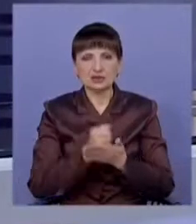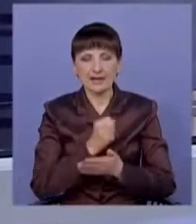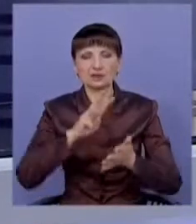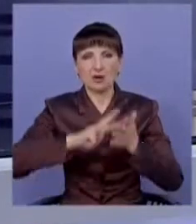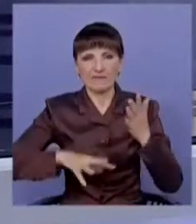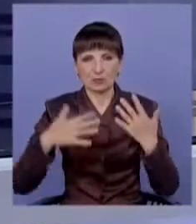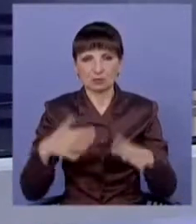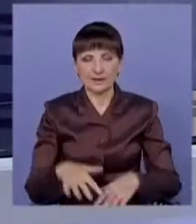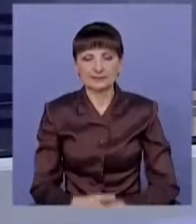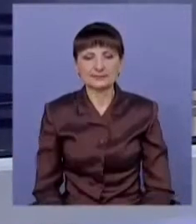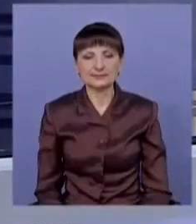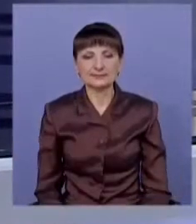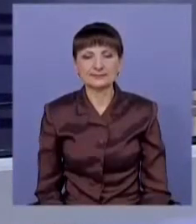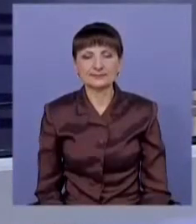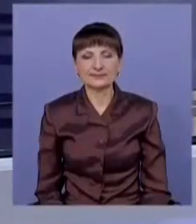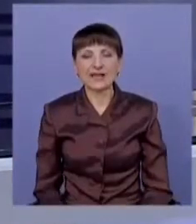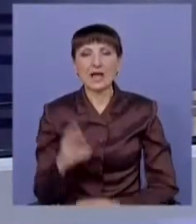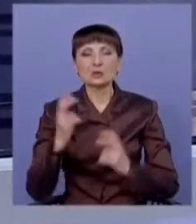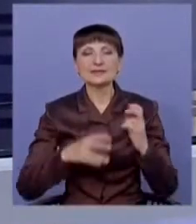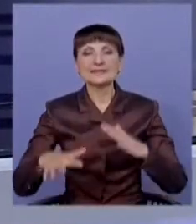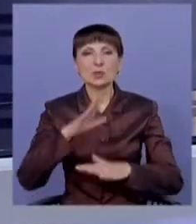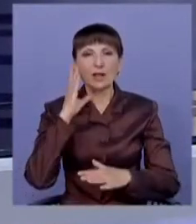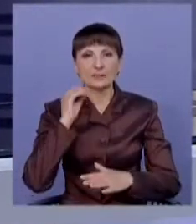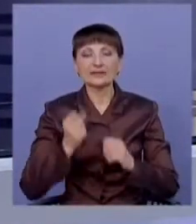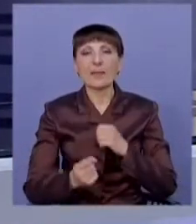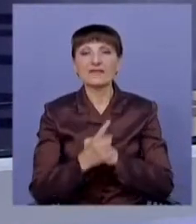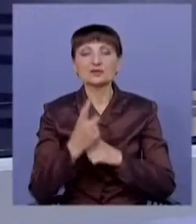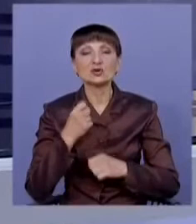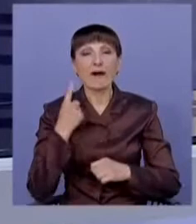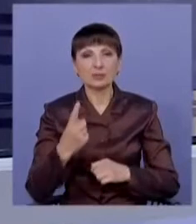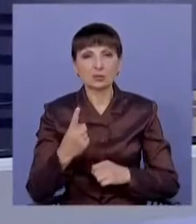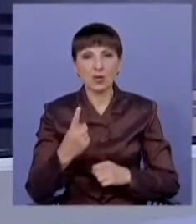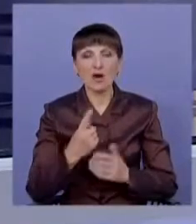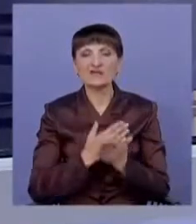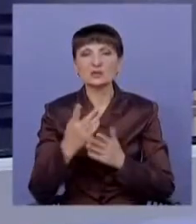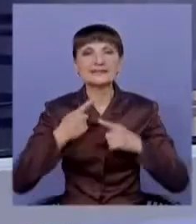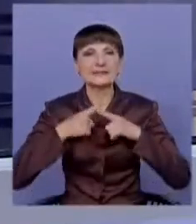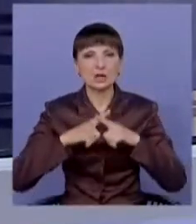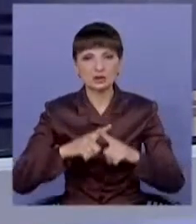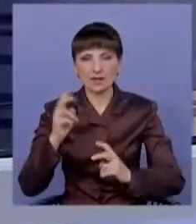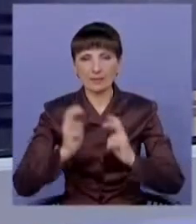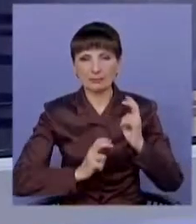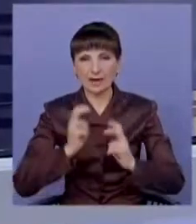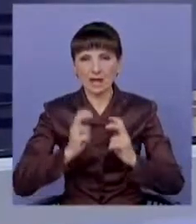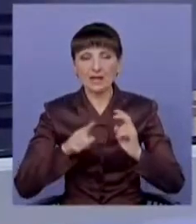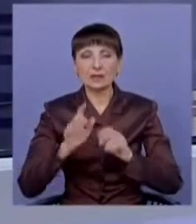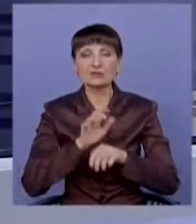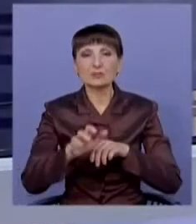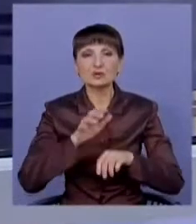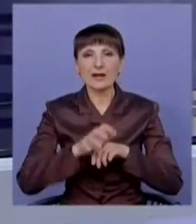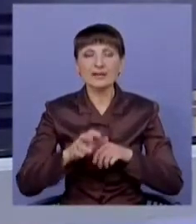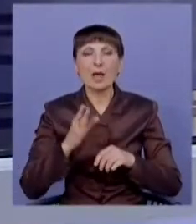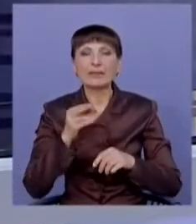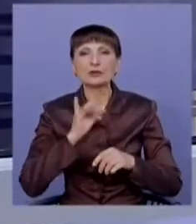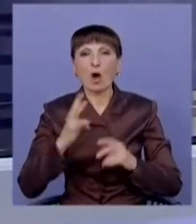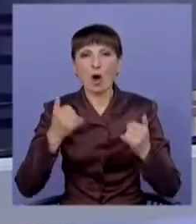оштрафовала. В индустриальной зоне Алматы появилось еще одно высокотехнологичное предприятие. Там будут выпускать